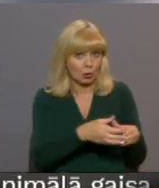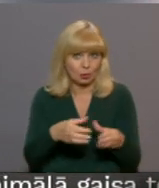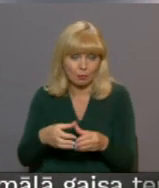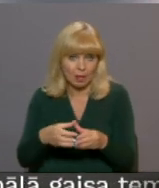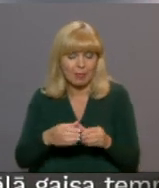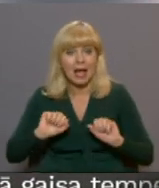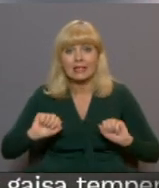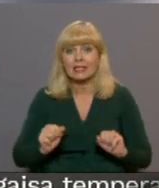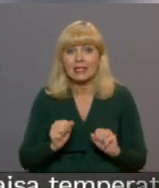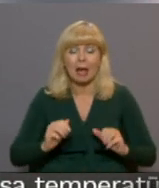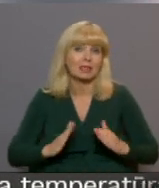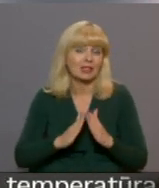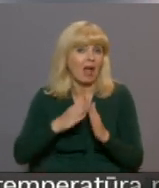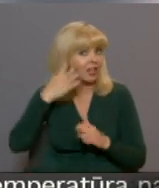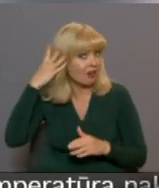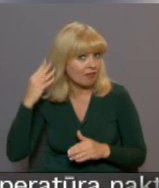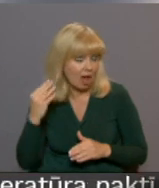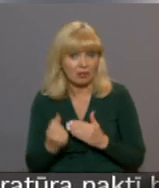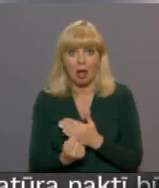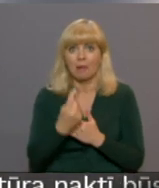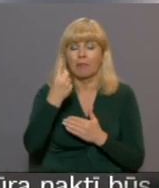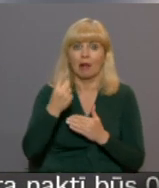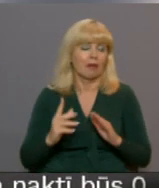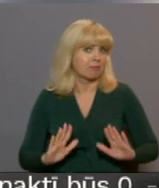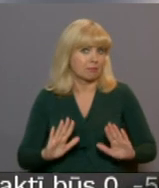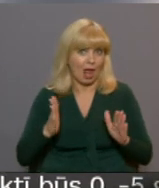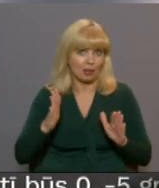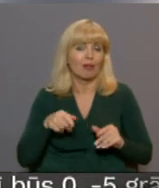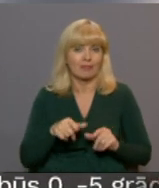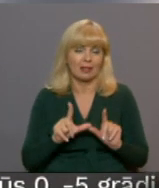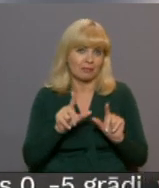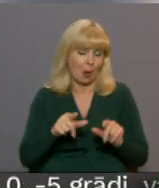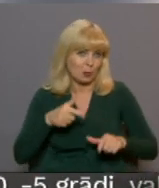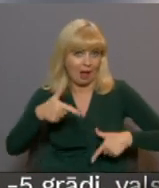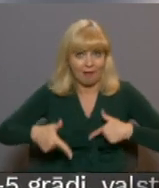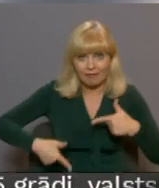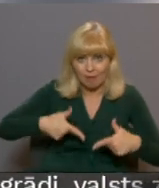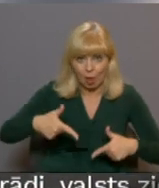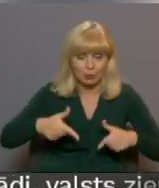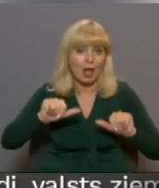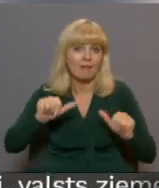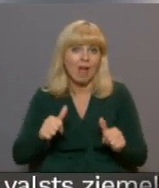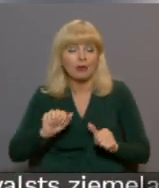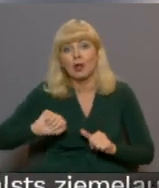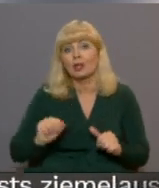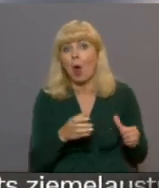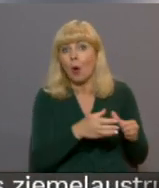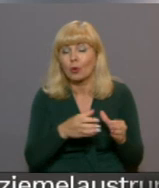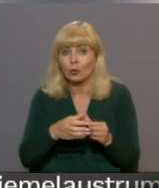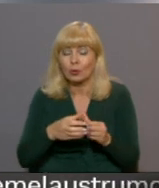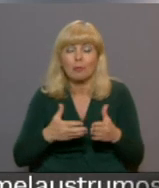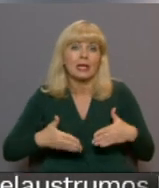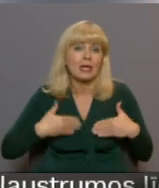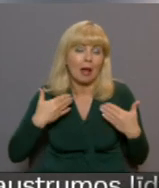Ziemassvētku vecīšiem. Tie parādās pēkšņi pa pilsētu pārvietojoties ar velosipēdiem, un tas ir veids, kā kāda draugu grupa mēģina iepriecināt